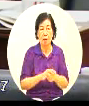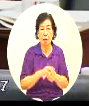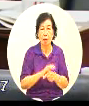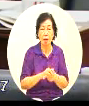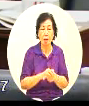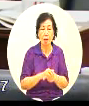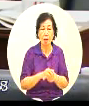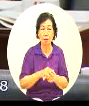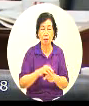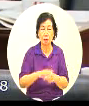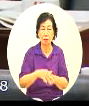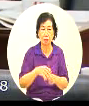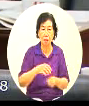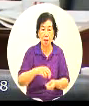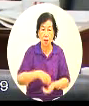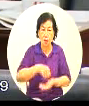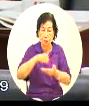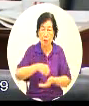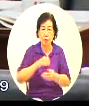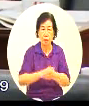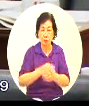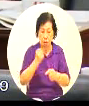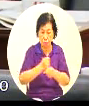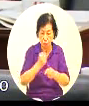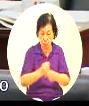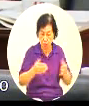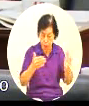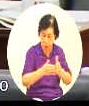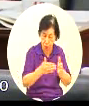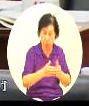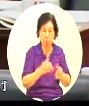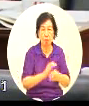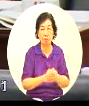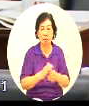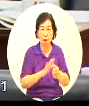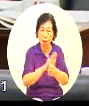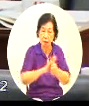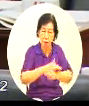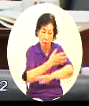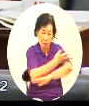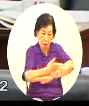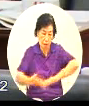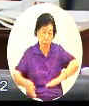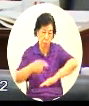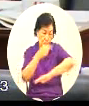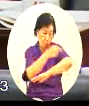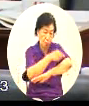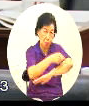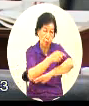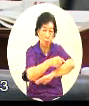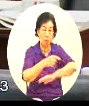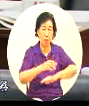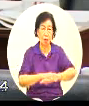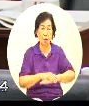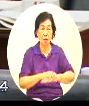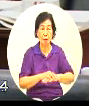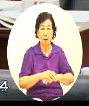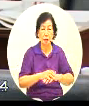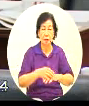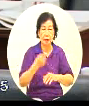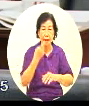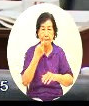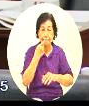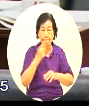哎，咱要做，咱来做好头，咱叫爱河源头，对面叫乌桥，住伫北屋社区的隔